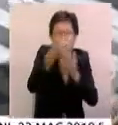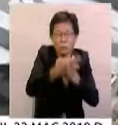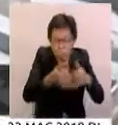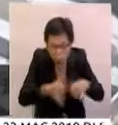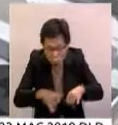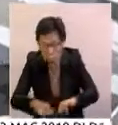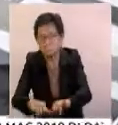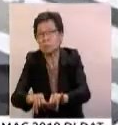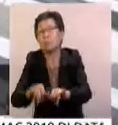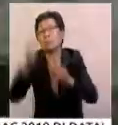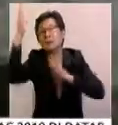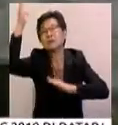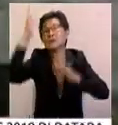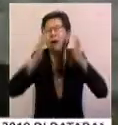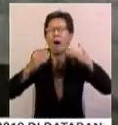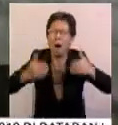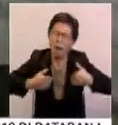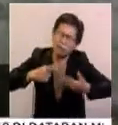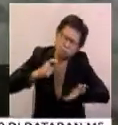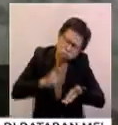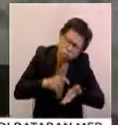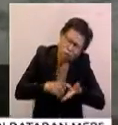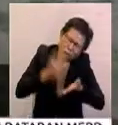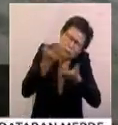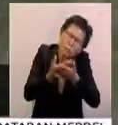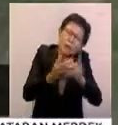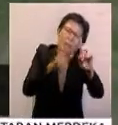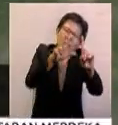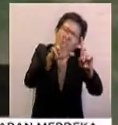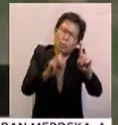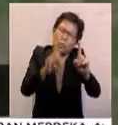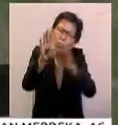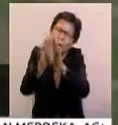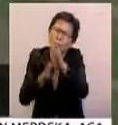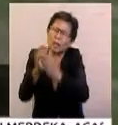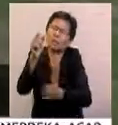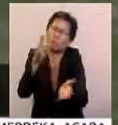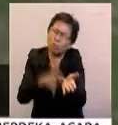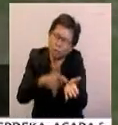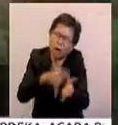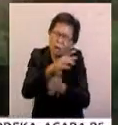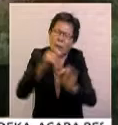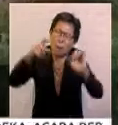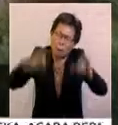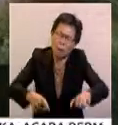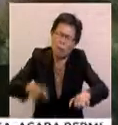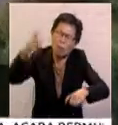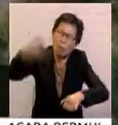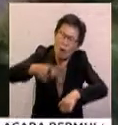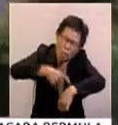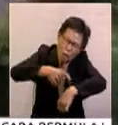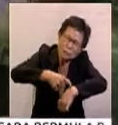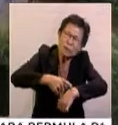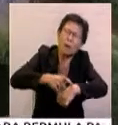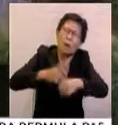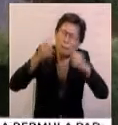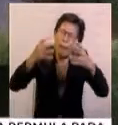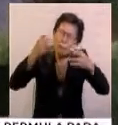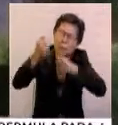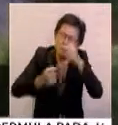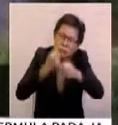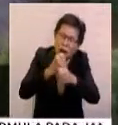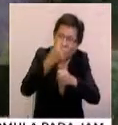akan terikat dengan hutang sehingga mencecah 130 bilion ringgit dan memerlukan masa sehingga puluhan